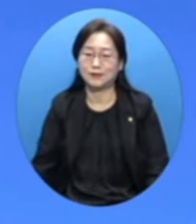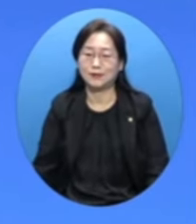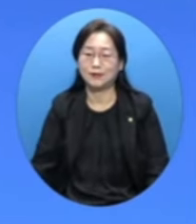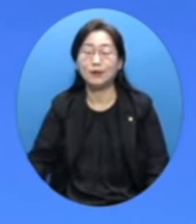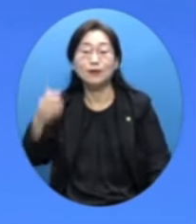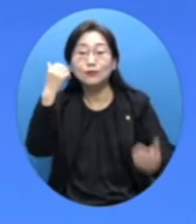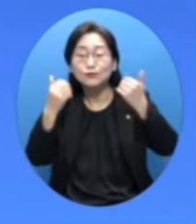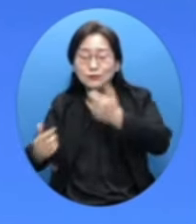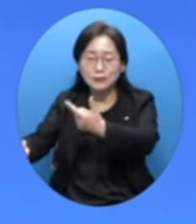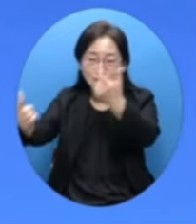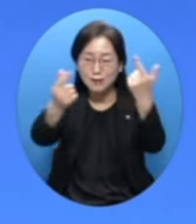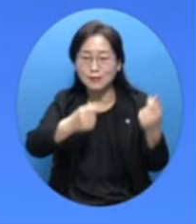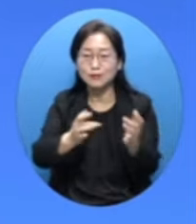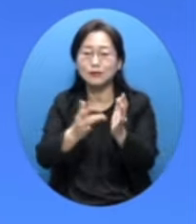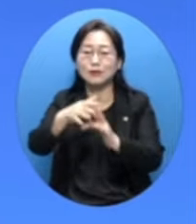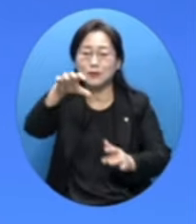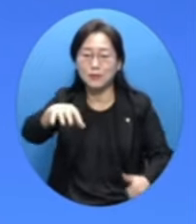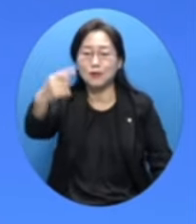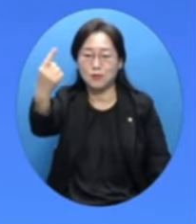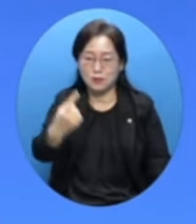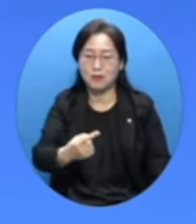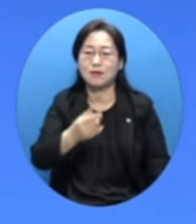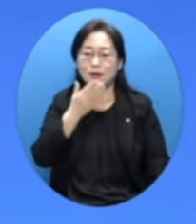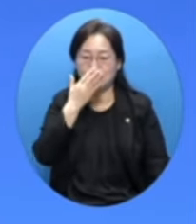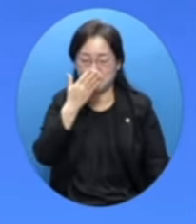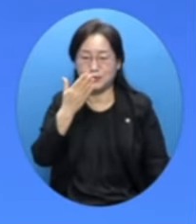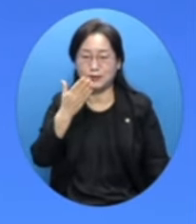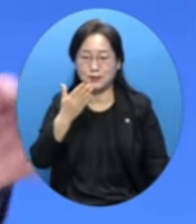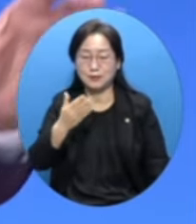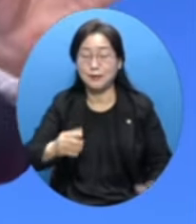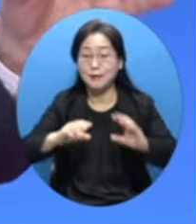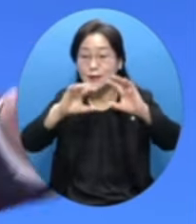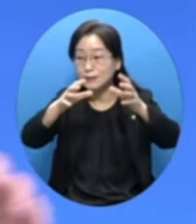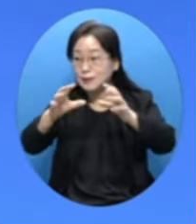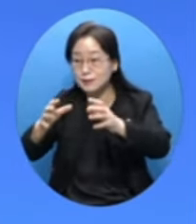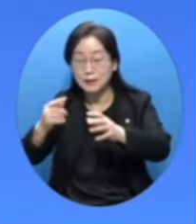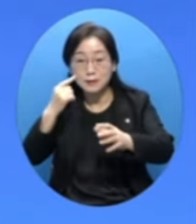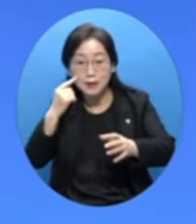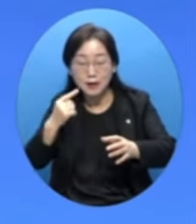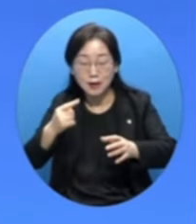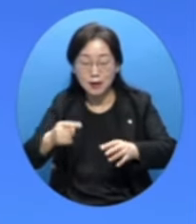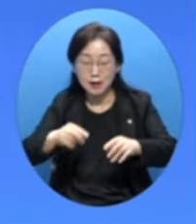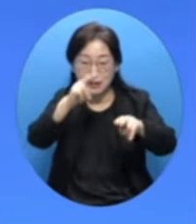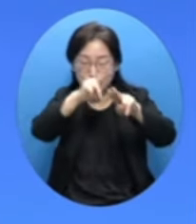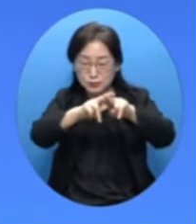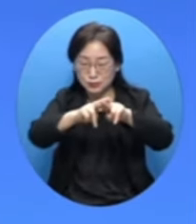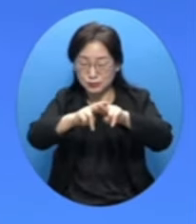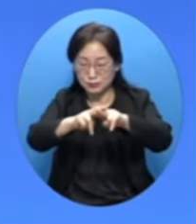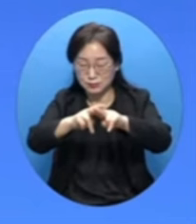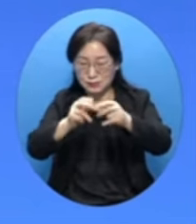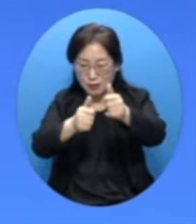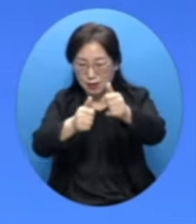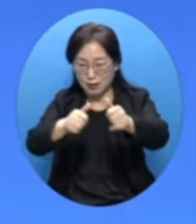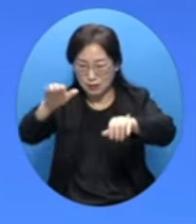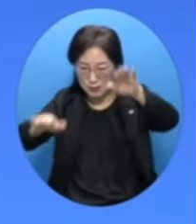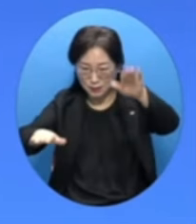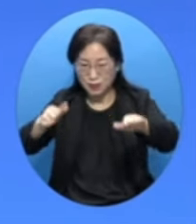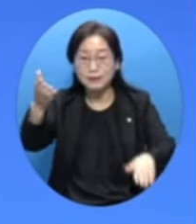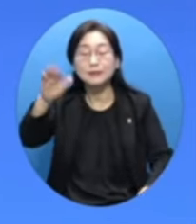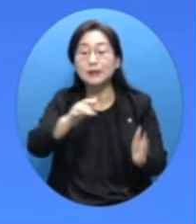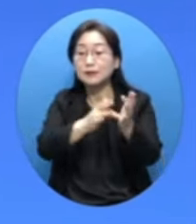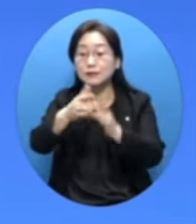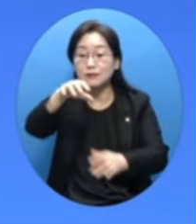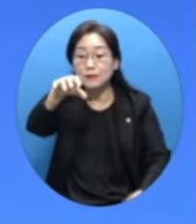누구나 예수님 앞에 나갈 수 있게 된 것입니다 세상에는 신분에 따라 차별을 두지만 예수님 앞에서는